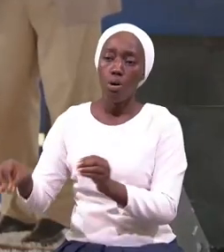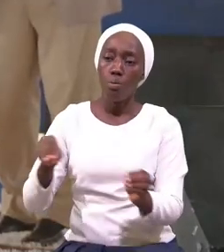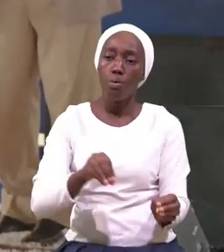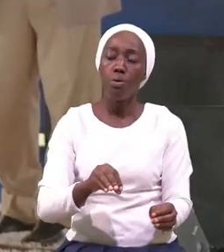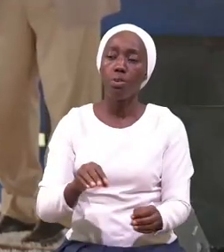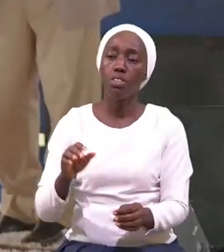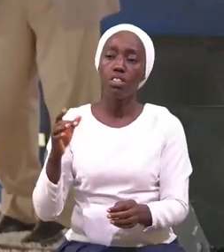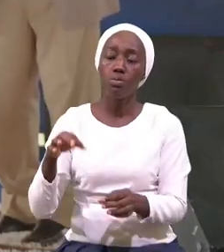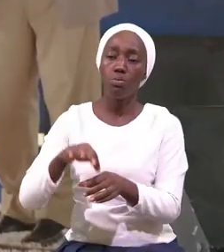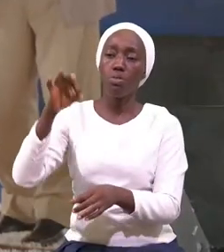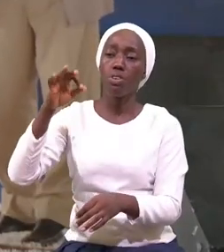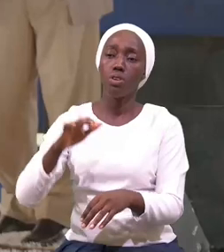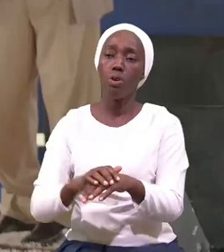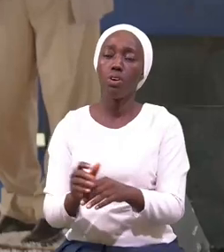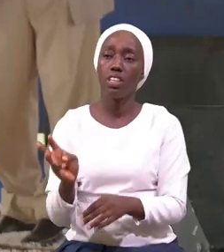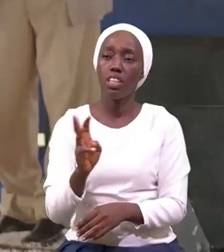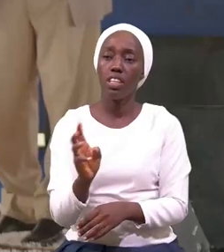Après que l'esprit soit venu sur eux,